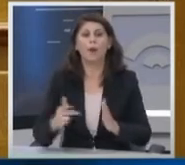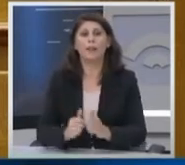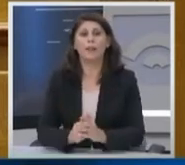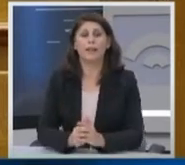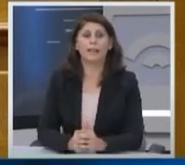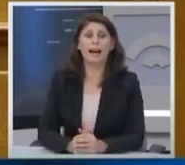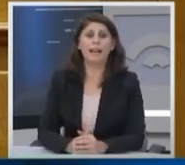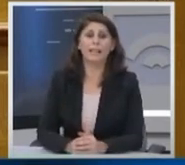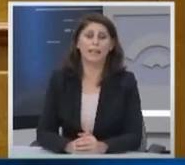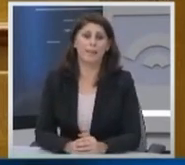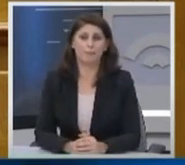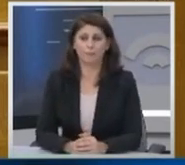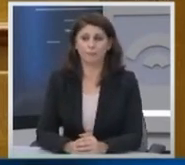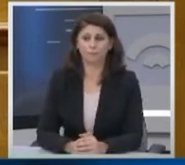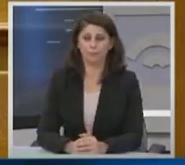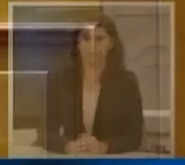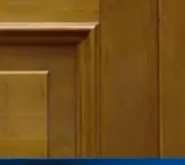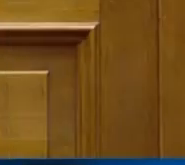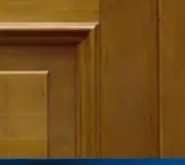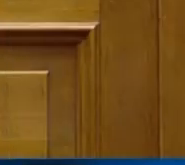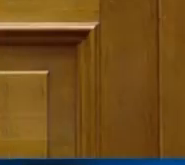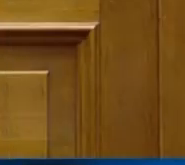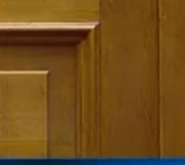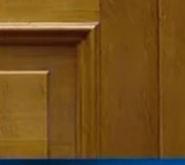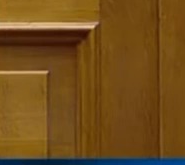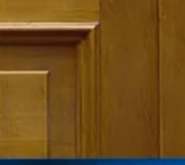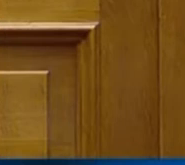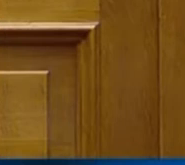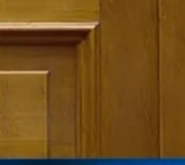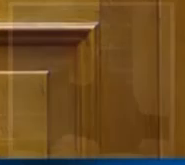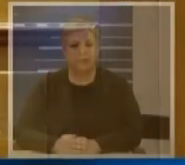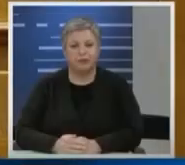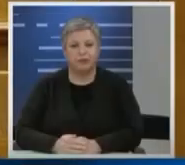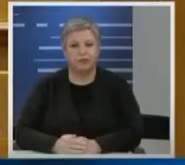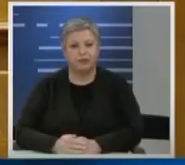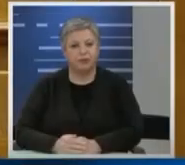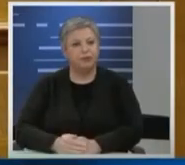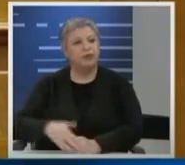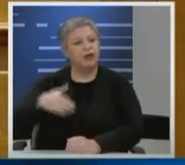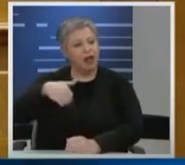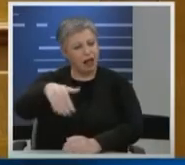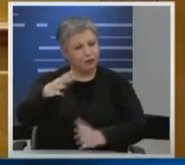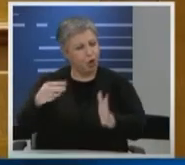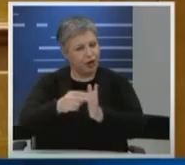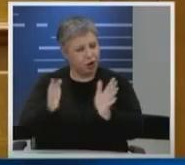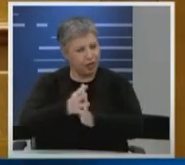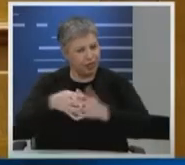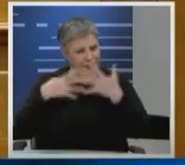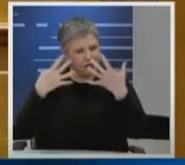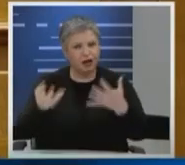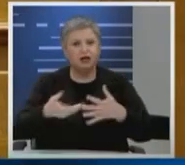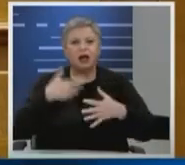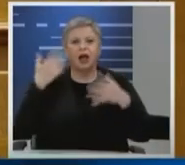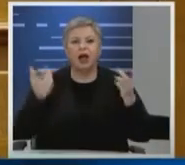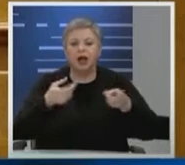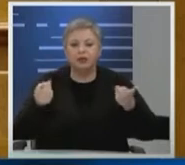Η επόμενη μέρα δηλαδή δεν συνοδεύεται από καμιά φορολογική ανακούφιση για το λαό, ενώ αντίθετα το μεγάλο